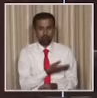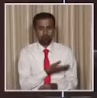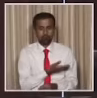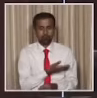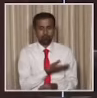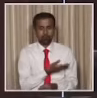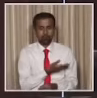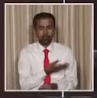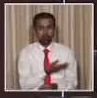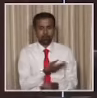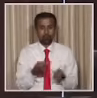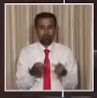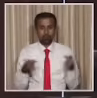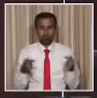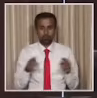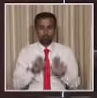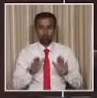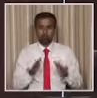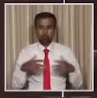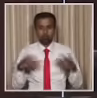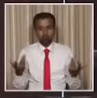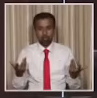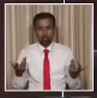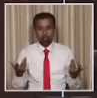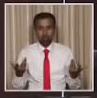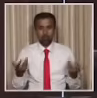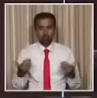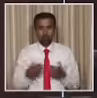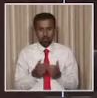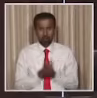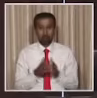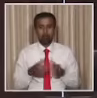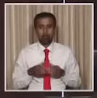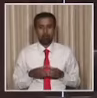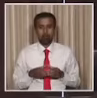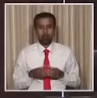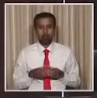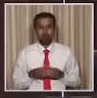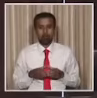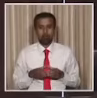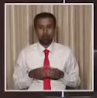කට්ටිය අපිට විපක්ෂ නායකතුමාට හසුරවන්න බෑ එතුමා හසුරවනවා අපේ කණ්ඩායම එනිසා ඈ